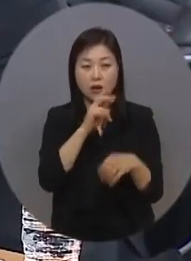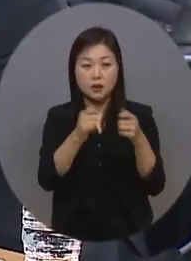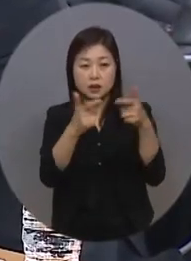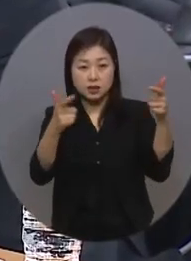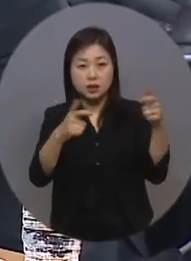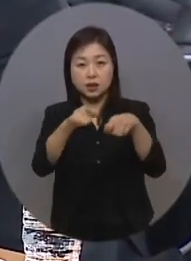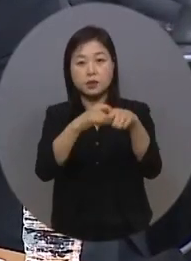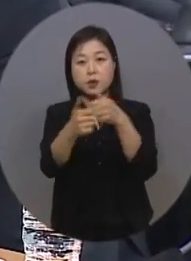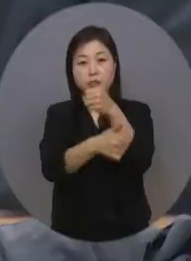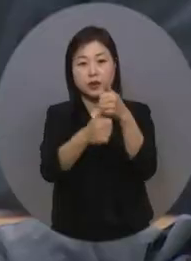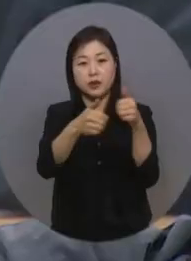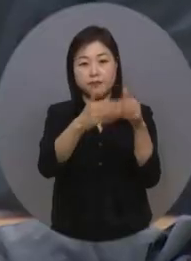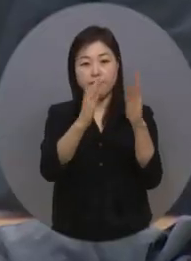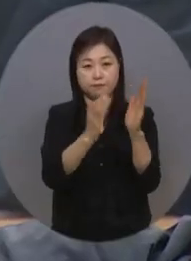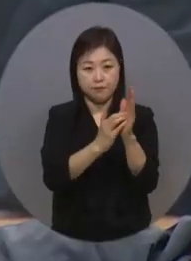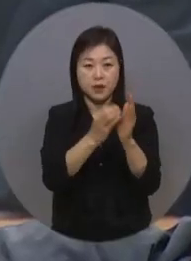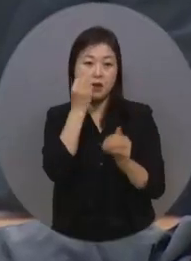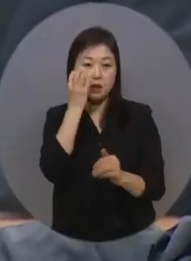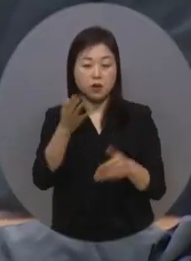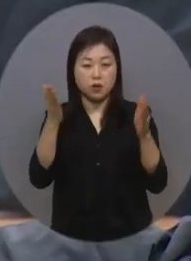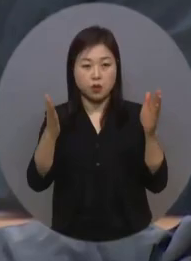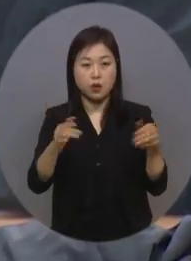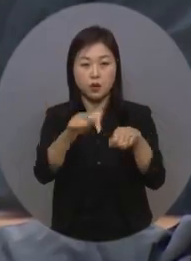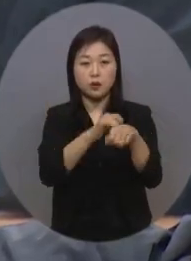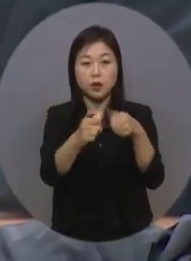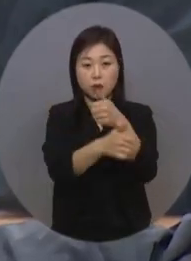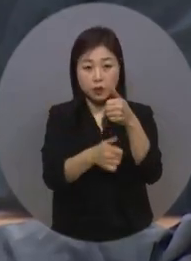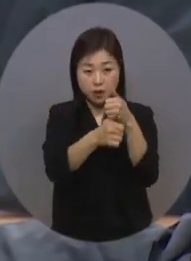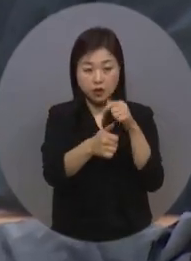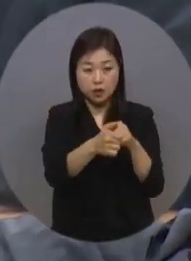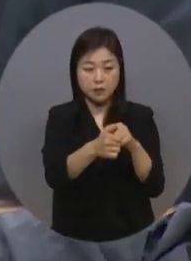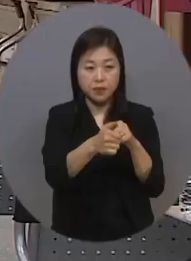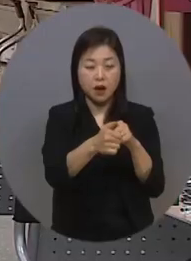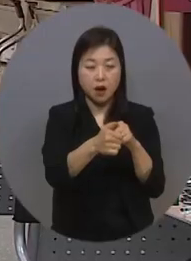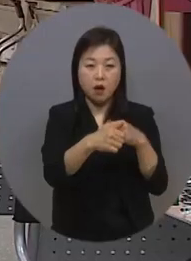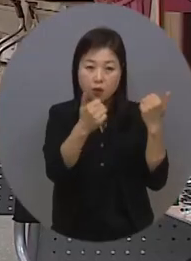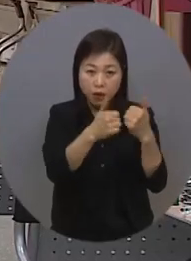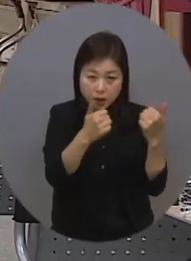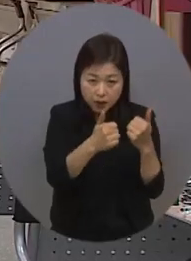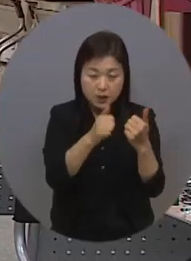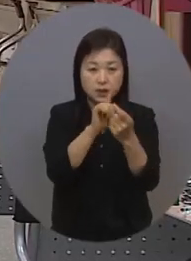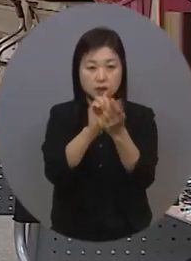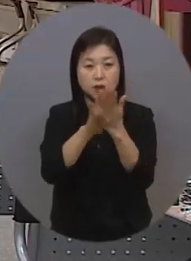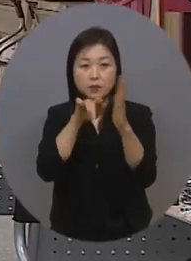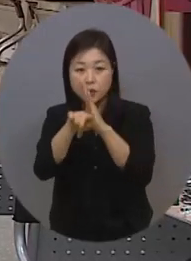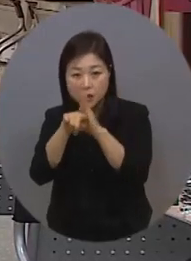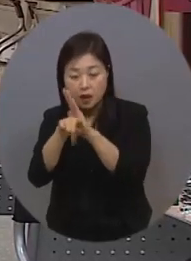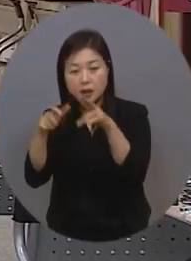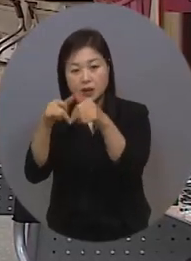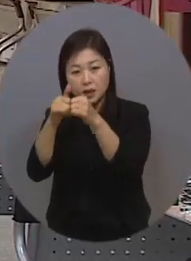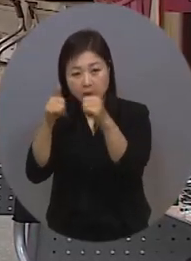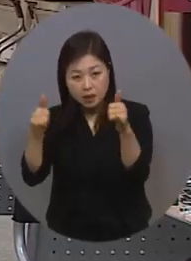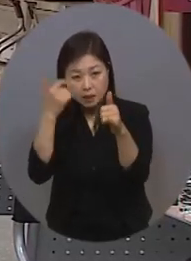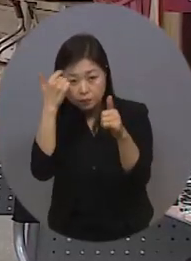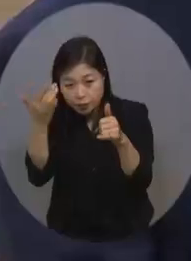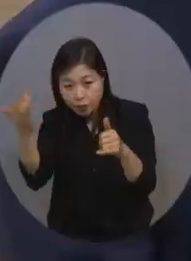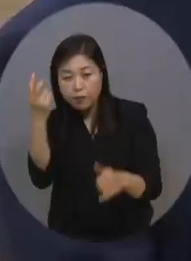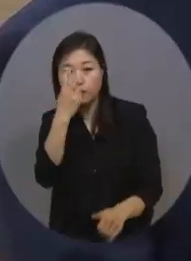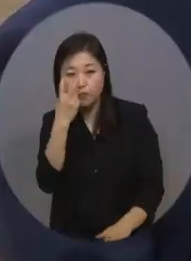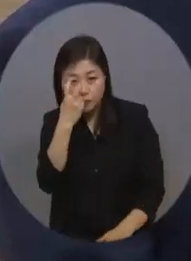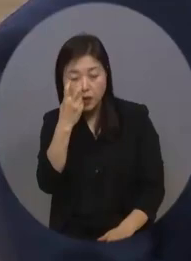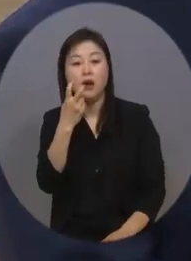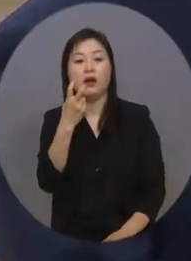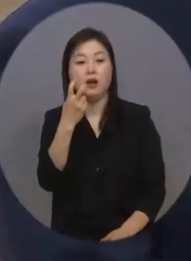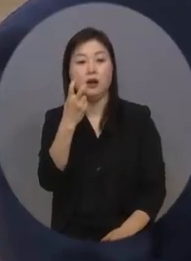출범했습니다. 지난 넉 달간 특위는 정례 회의와 현장 방문, 장애계 설문조사 등을 추진했습니다. 그 결과